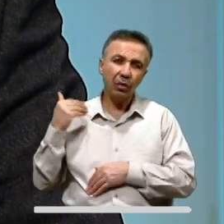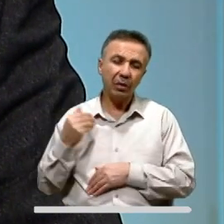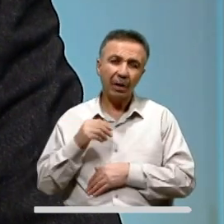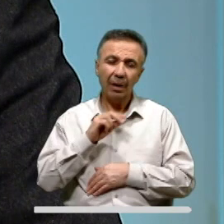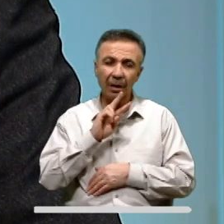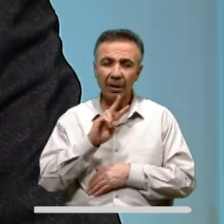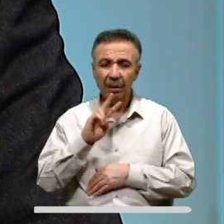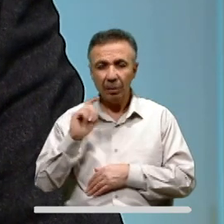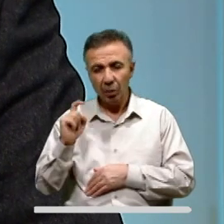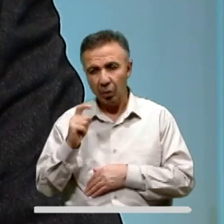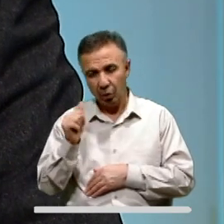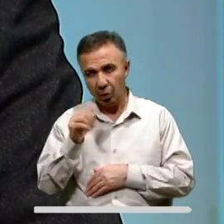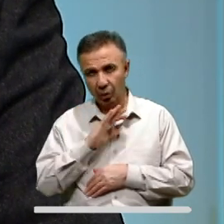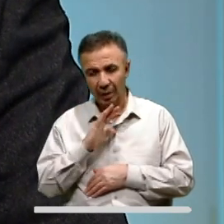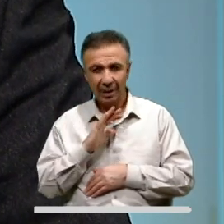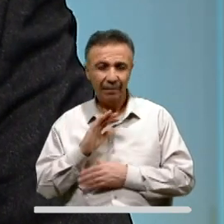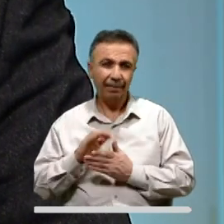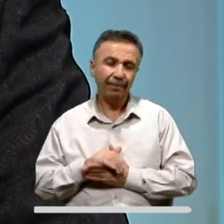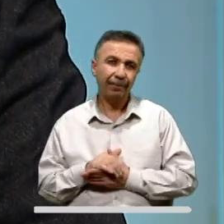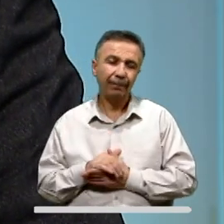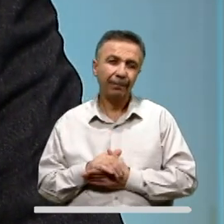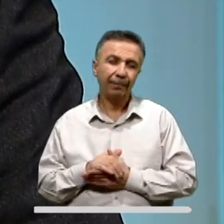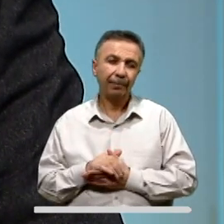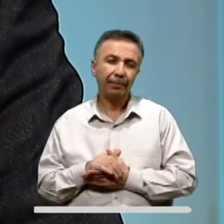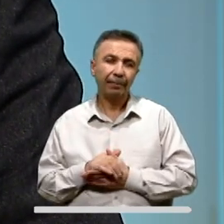evet. var aşağı yukarı. O tarih gelmeden önce